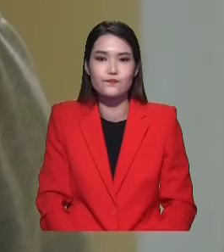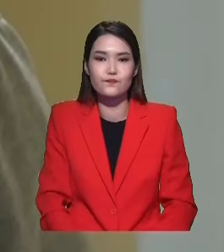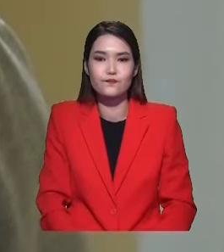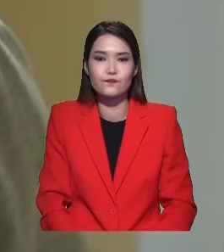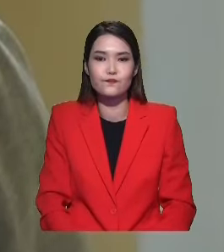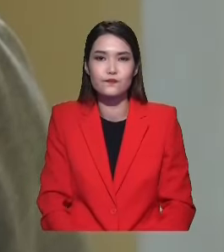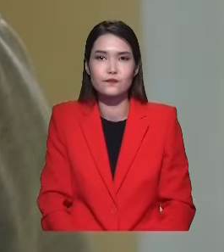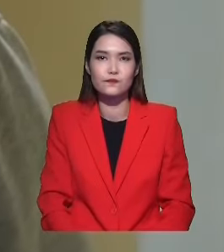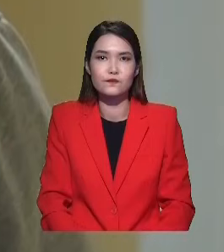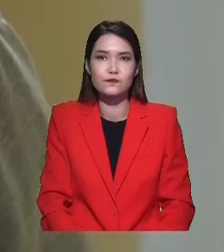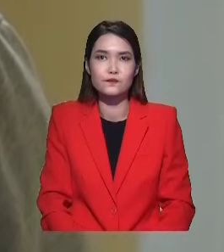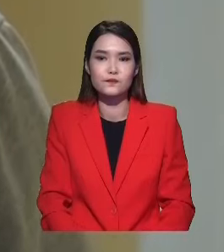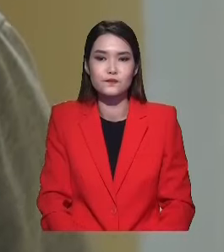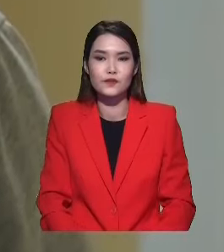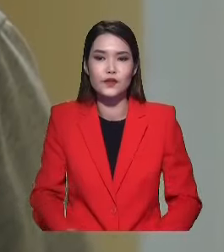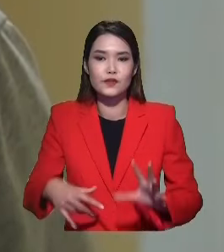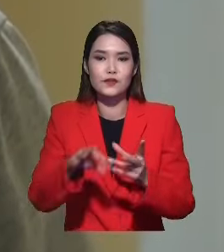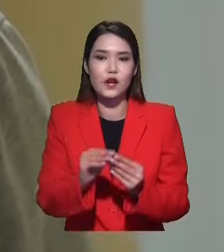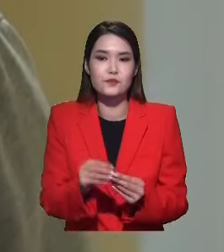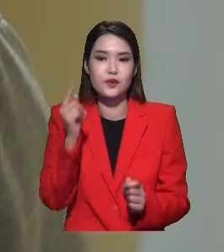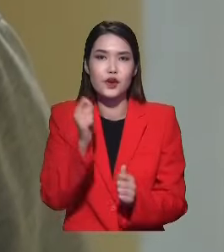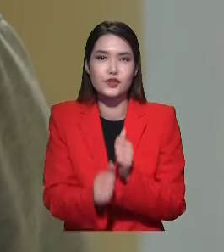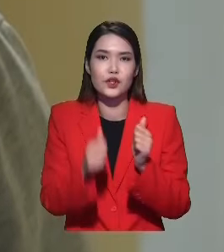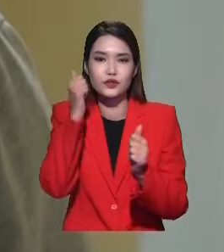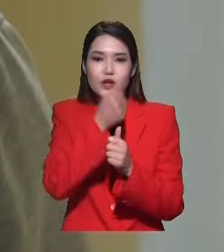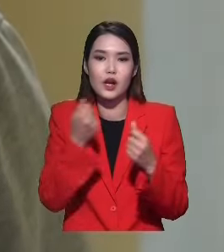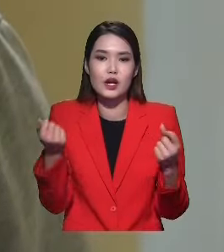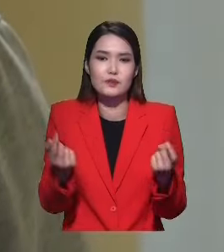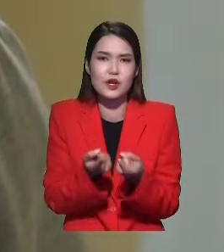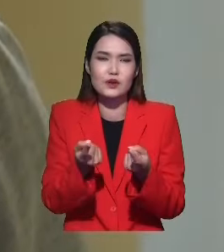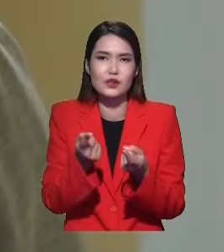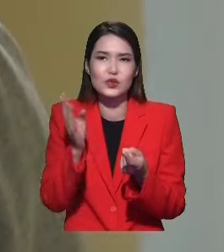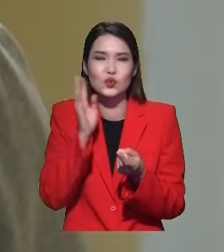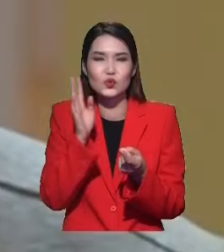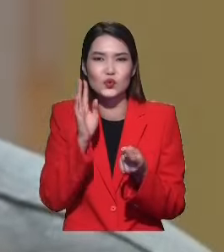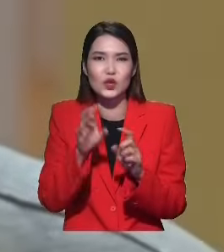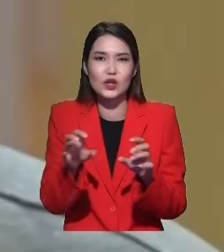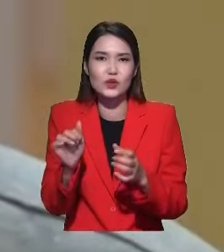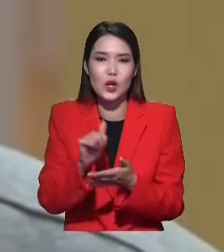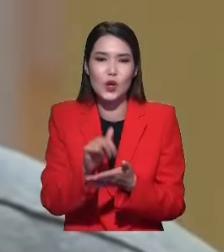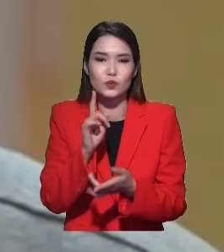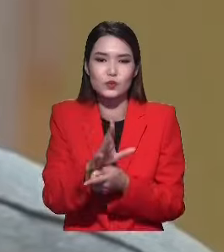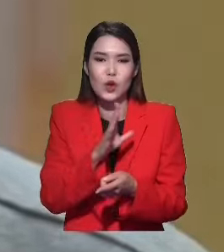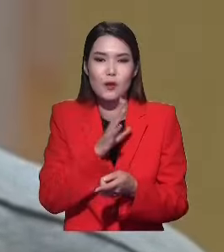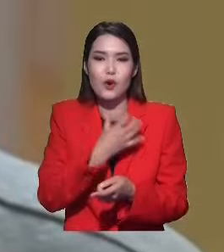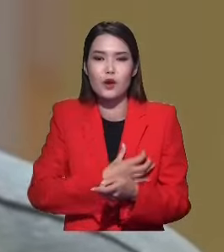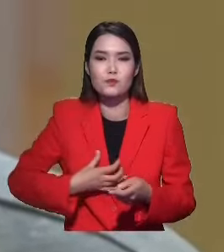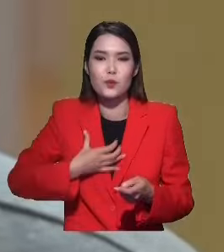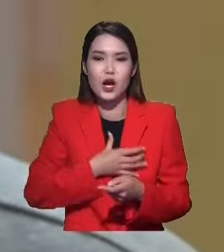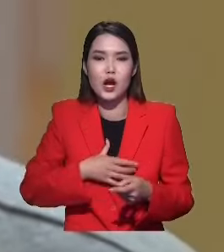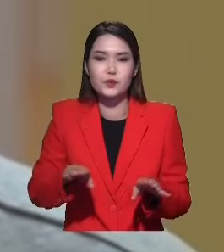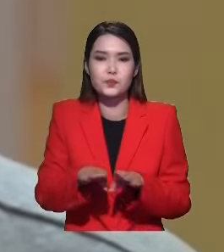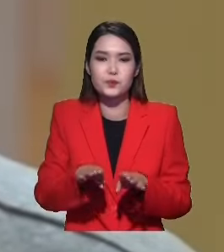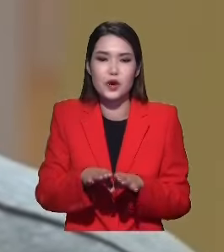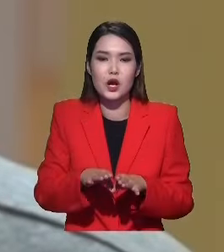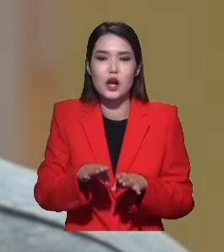Көшімнен канал қойынды. Содан біздер кәдімгідей шелікпен алып бақырашпен шебереміз. Одан енді малда шет,